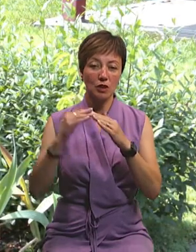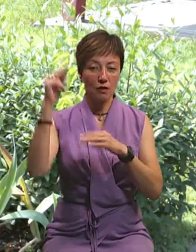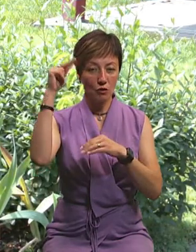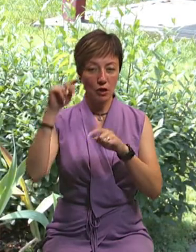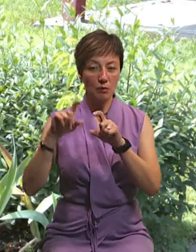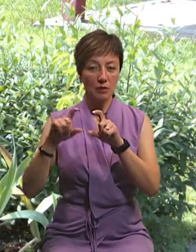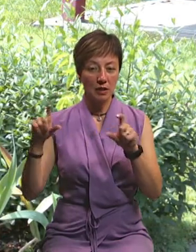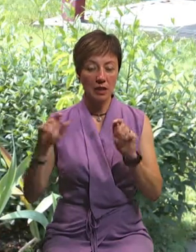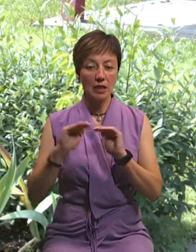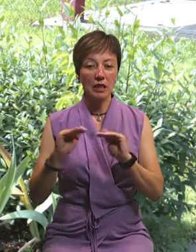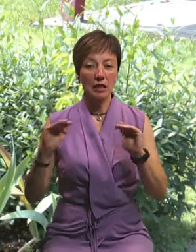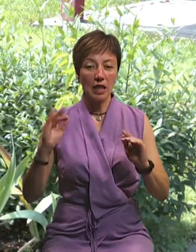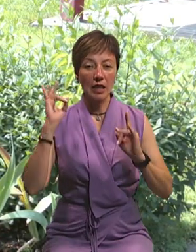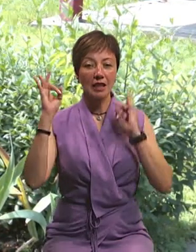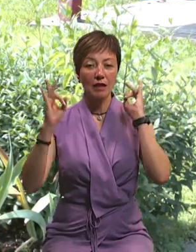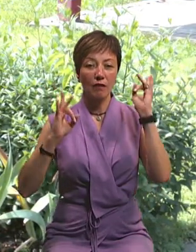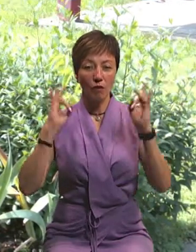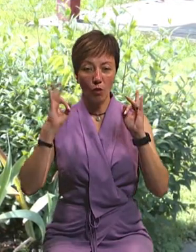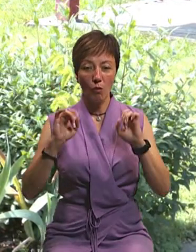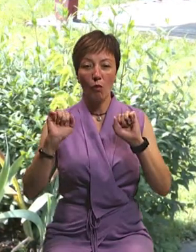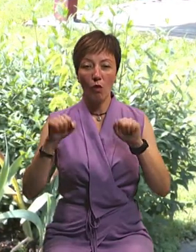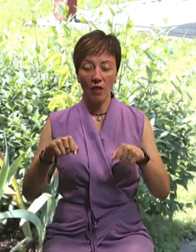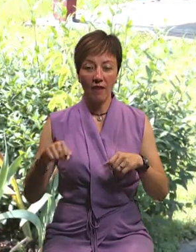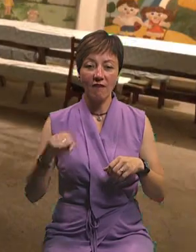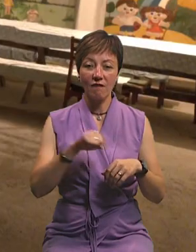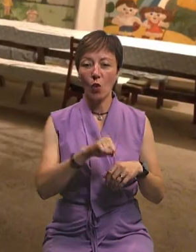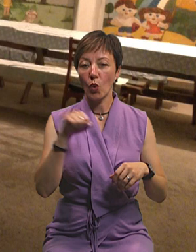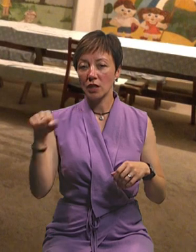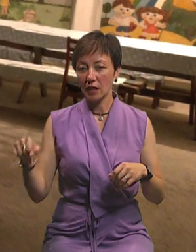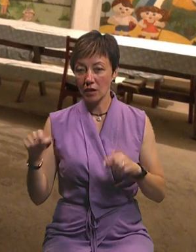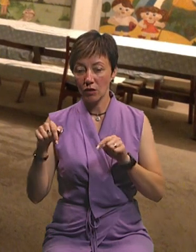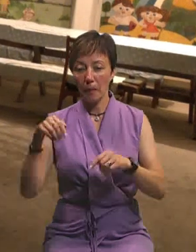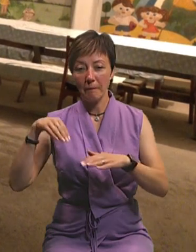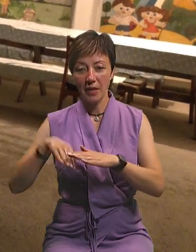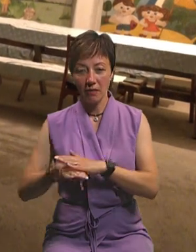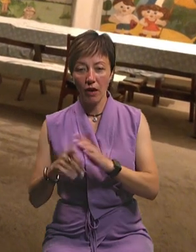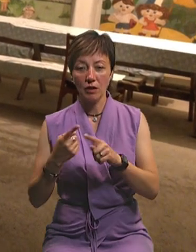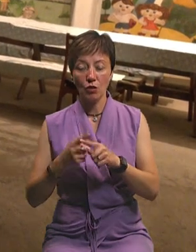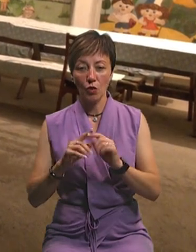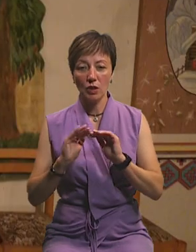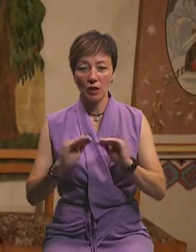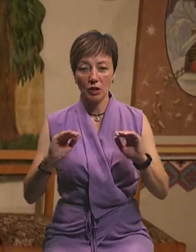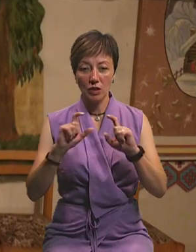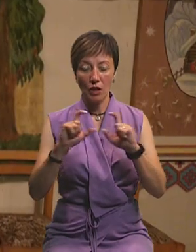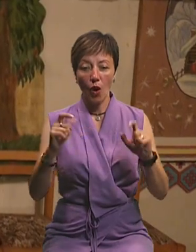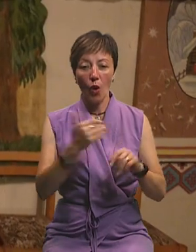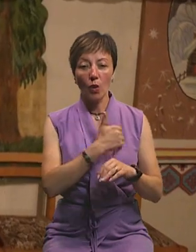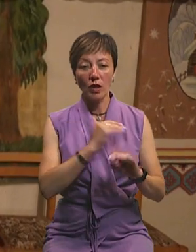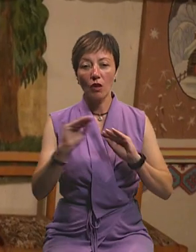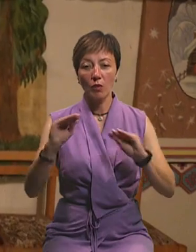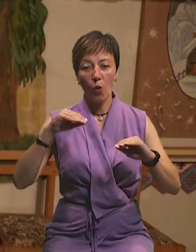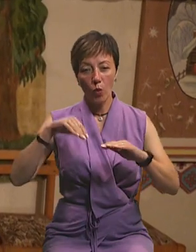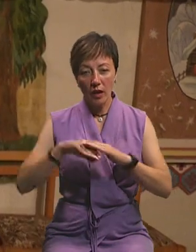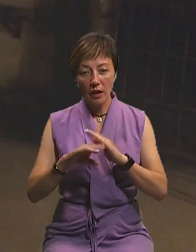закладом аби дітей під час повітряної тривоги могли водити туди це підвал цього дитячого закладу в ньому хотіли обладнати